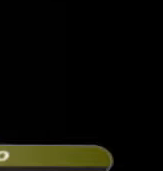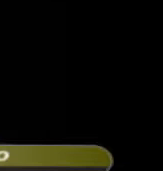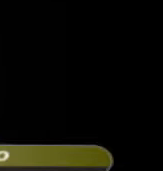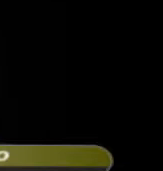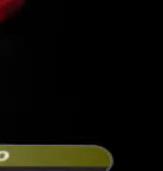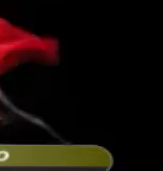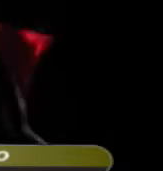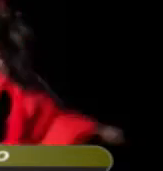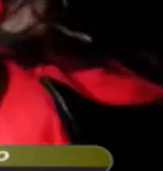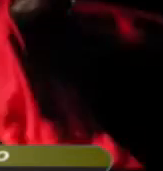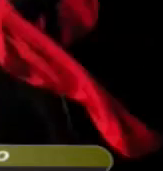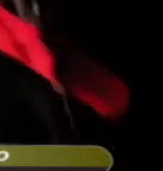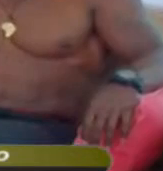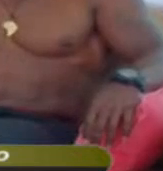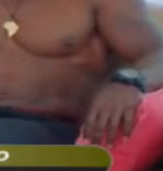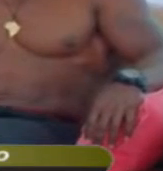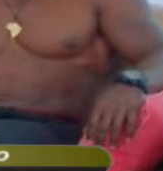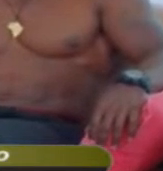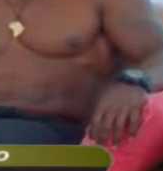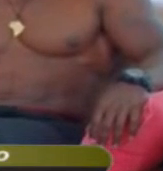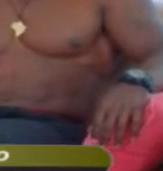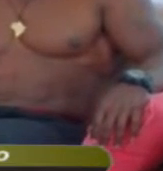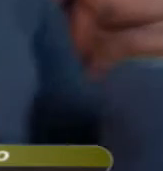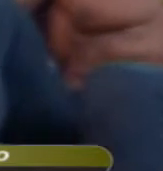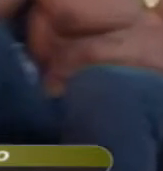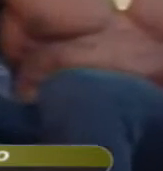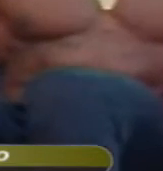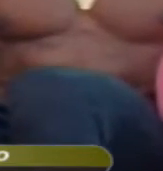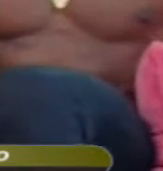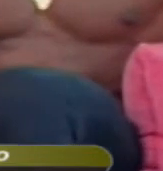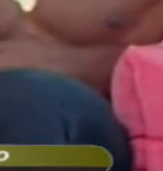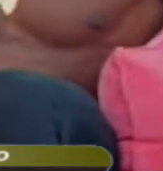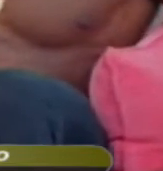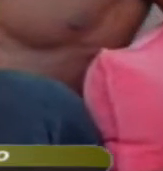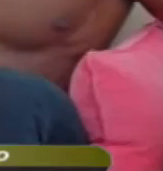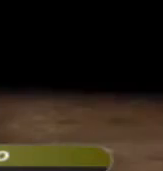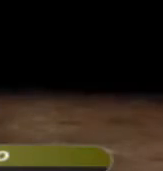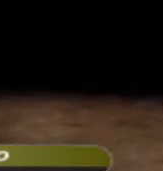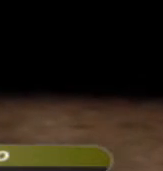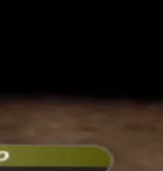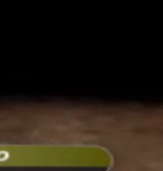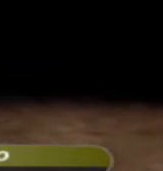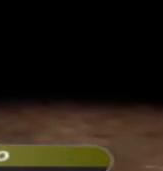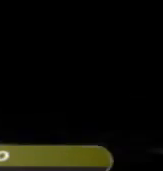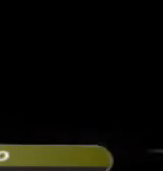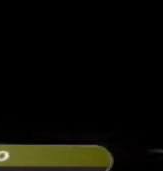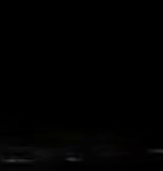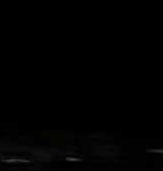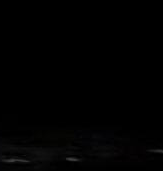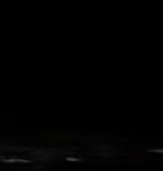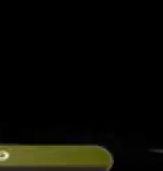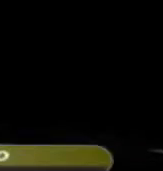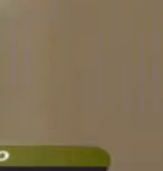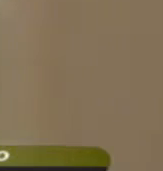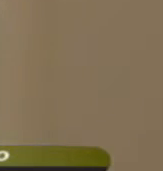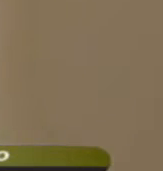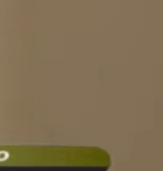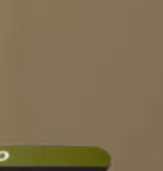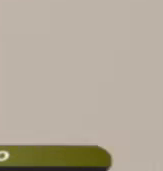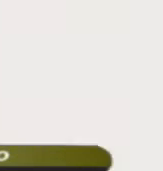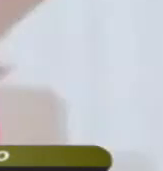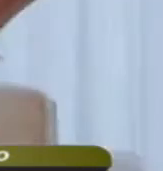ghafla umenimisi? Nilichokifata ukupata, Mungu kanipa mimi.